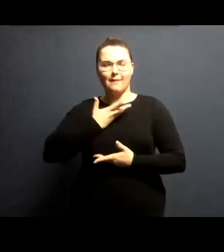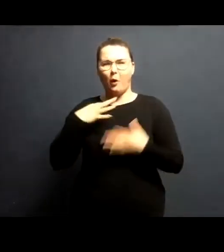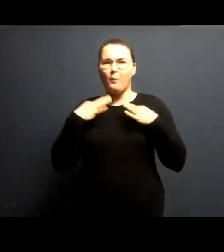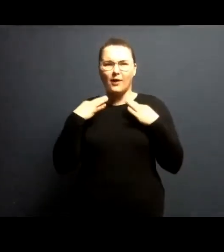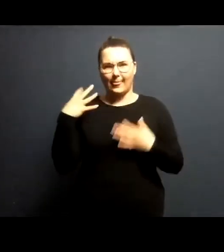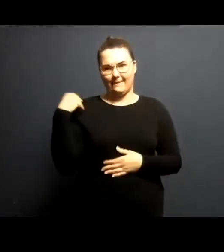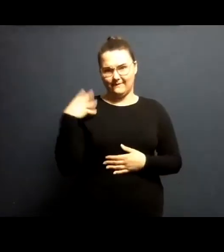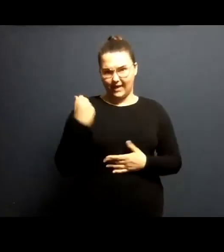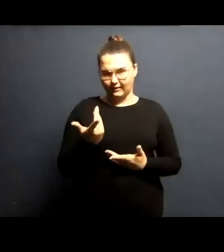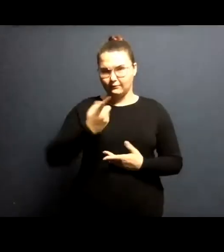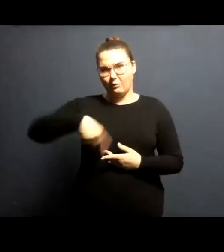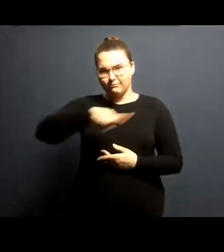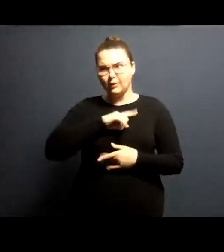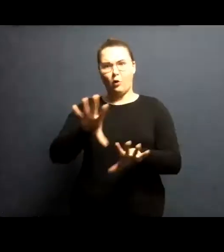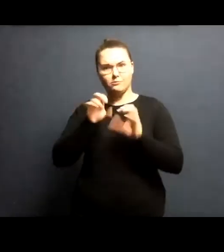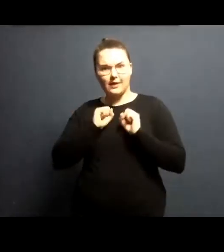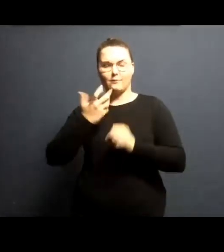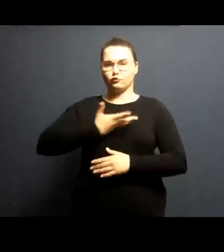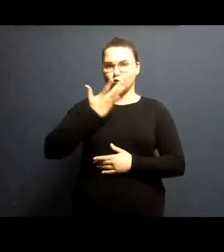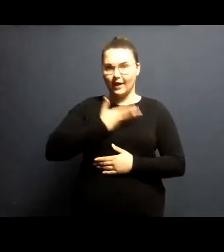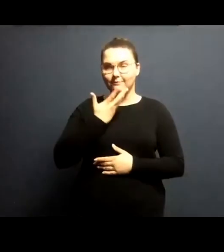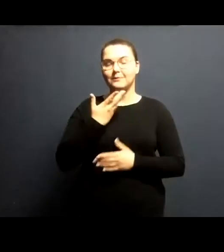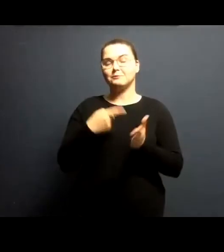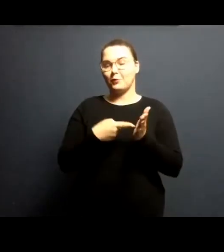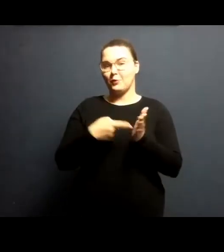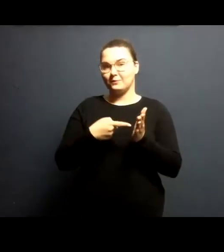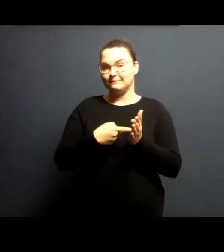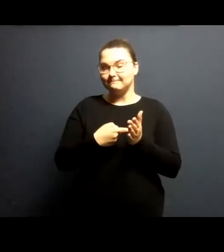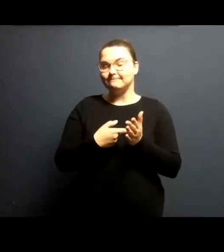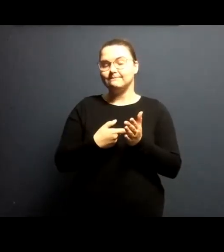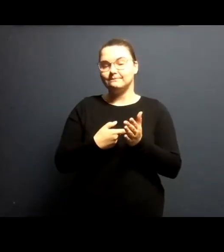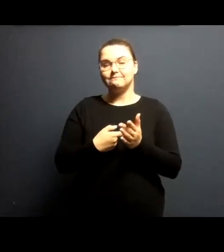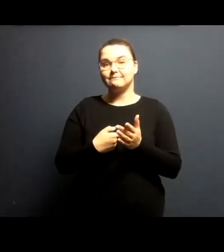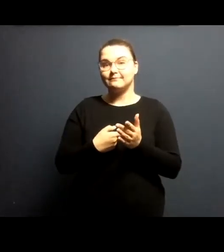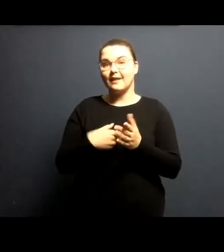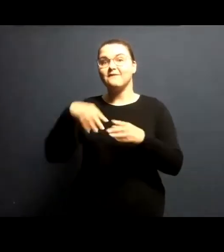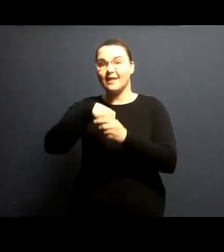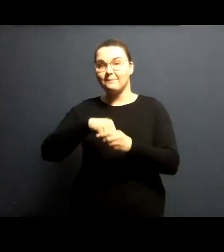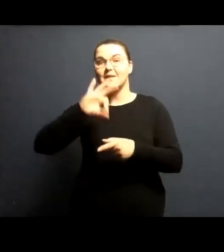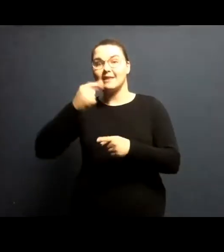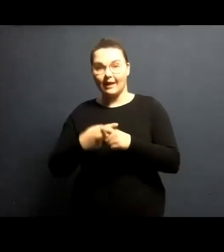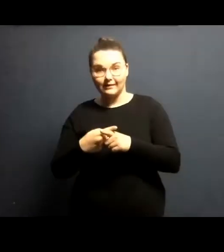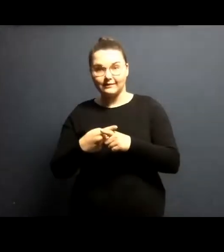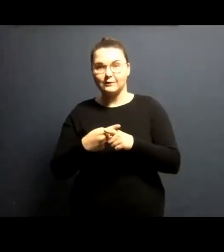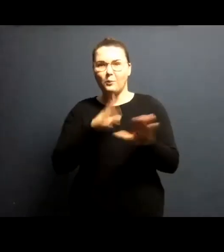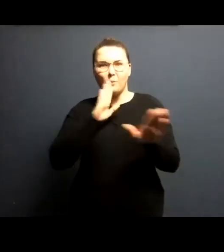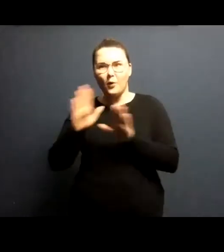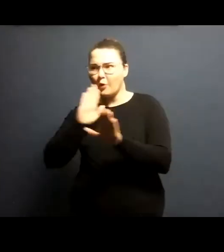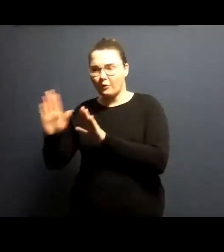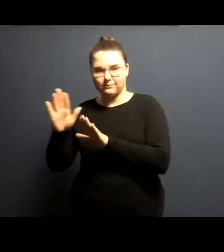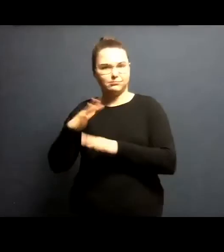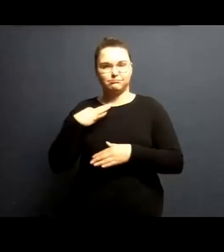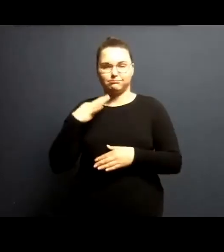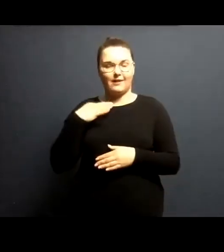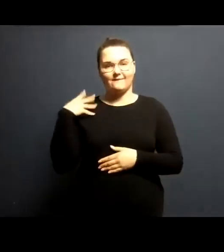wieku, niezależnie od naszego wieku, w przypadku aktywności seksualnej zdarza się dokładnie to samo. No i